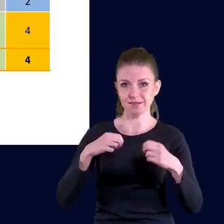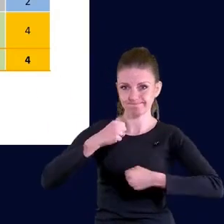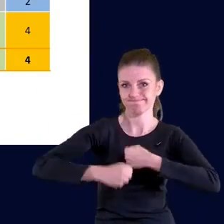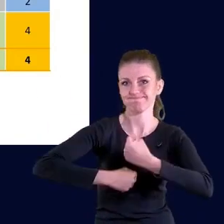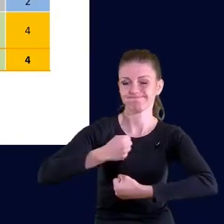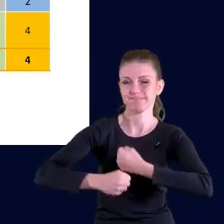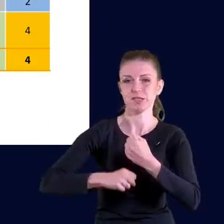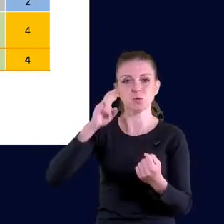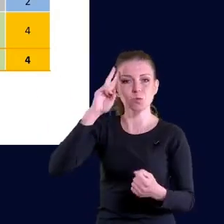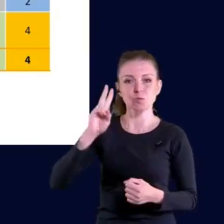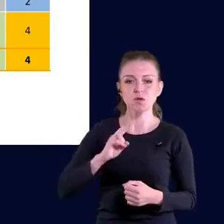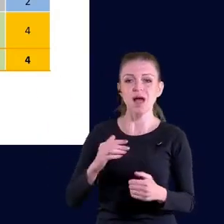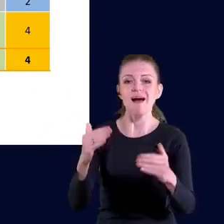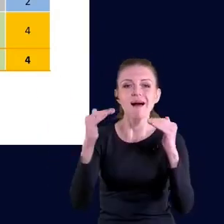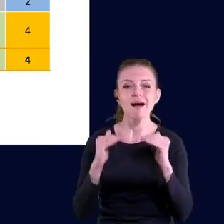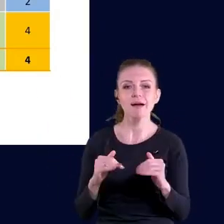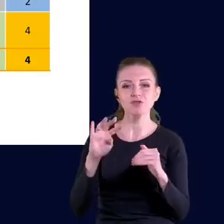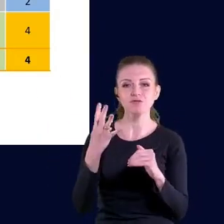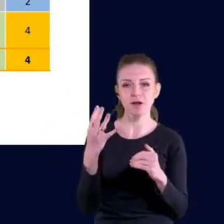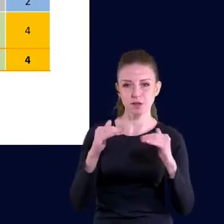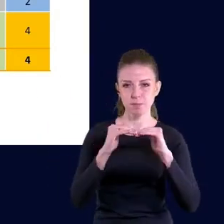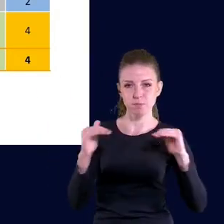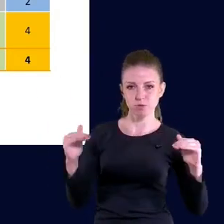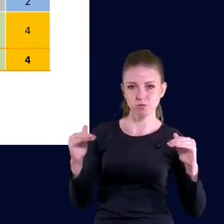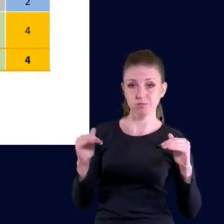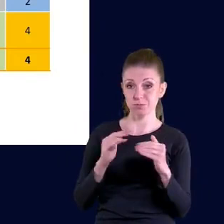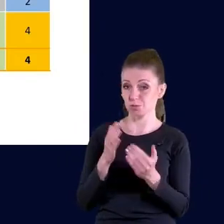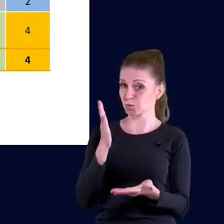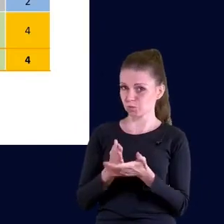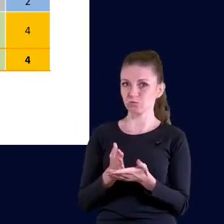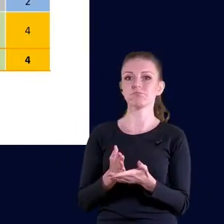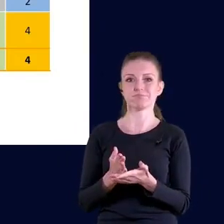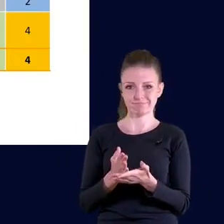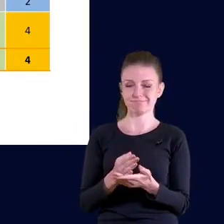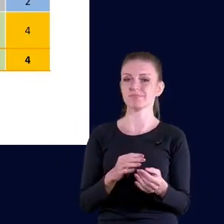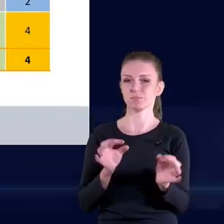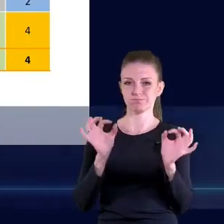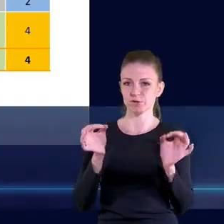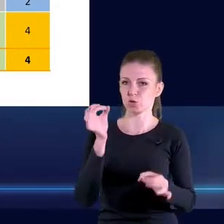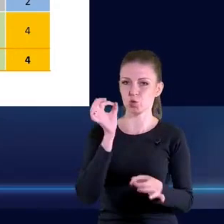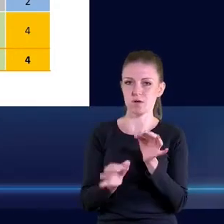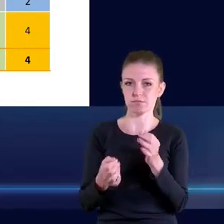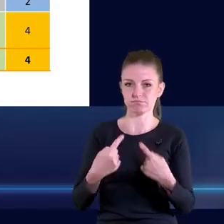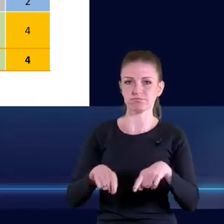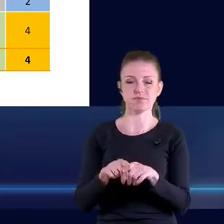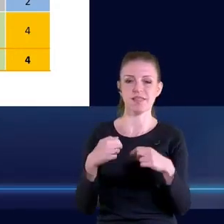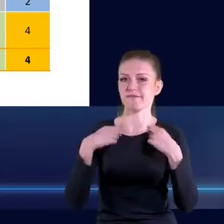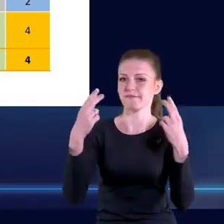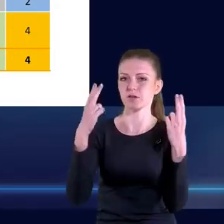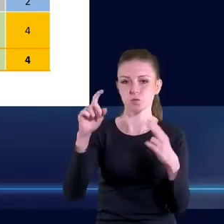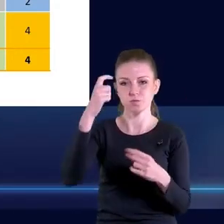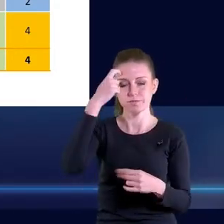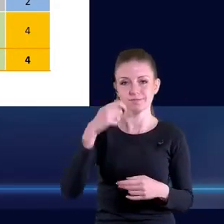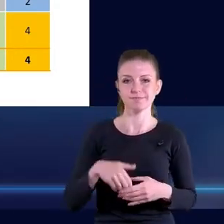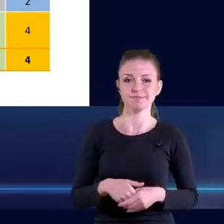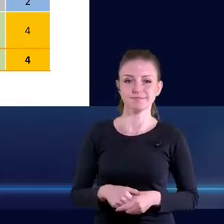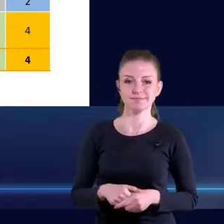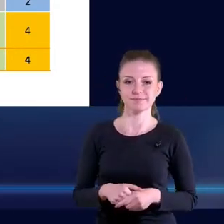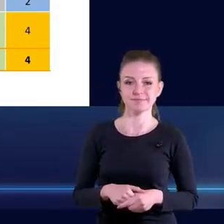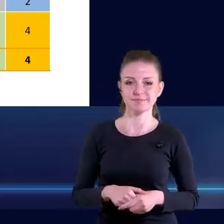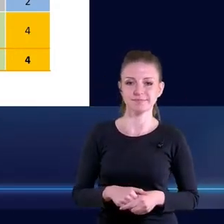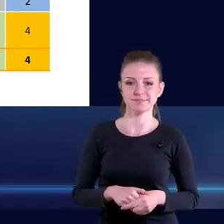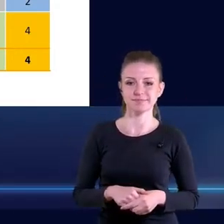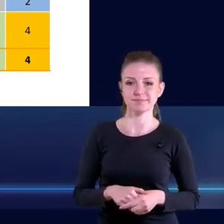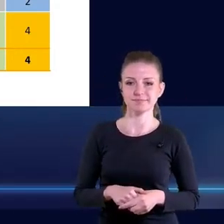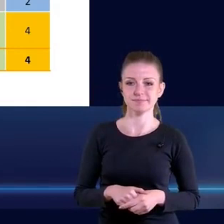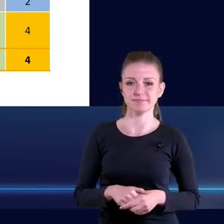instytucji na poziomie czwartym są one w pełni osadzone w priorytetach politykach i praktykach danej